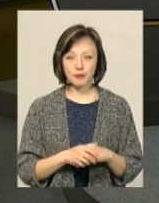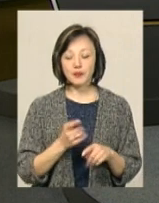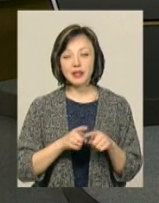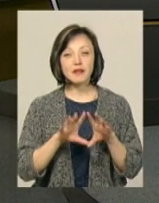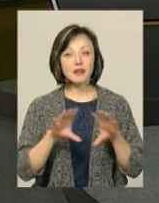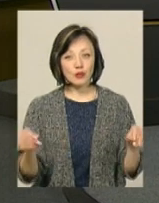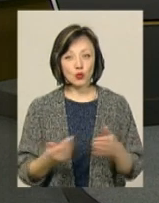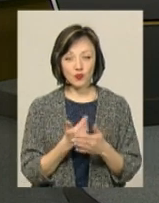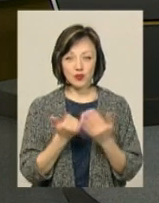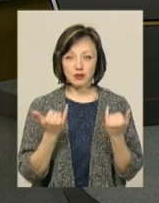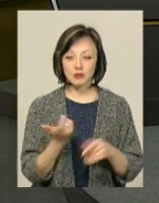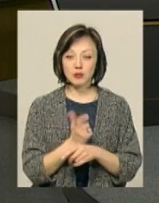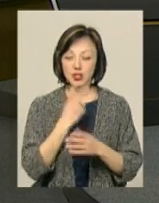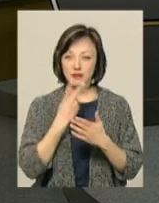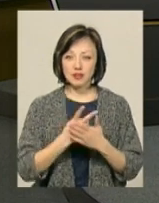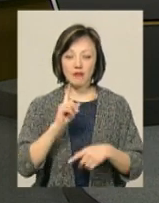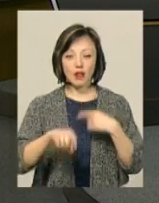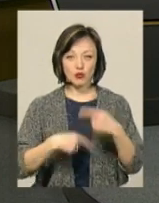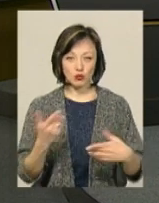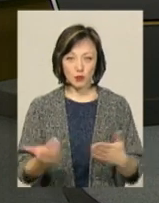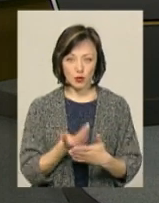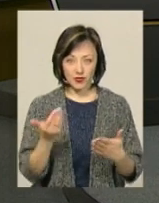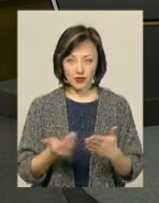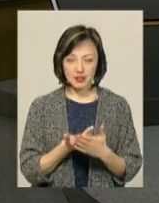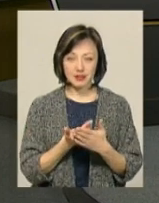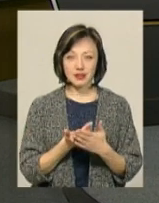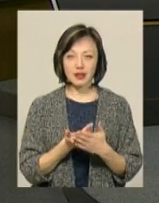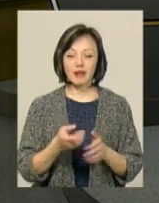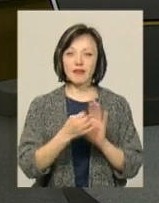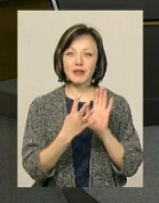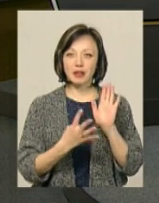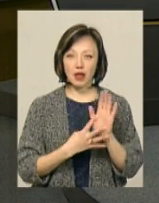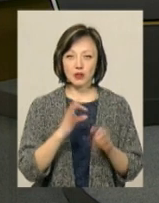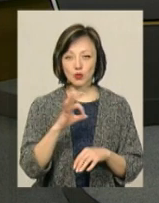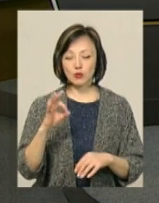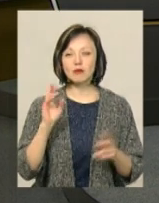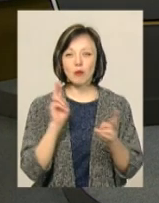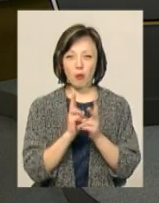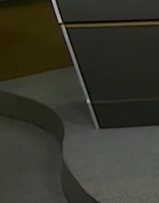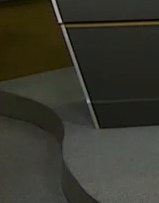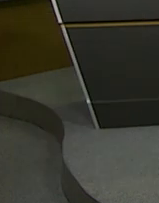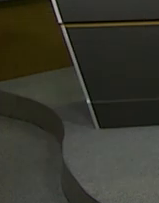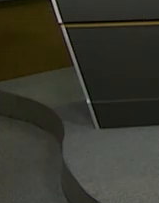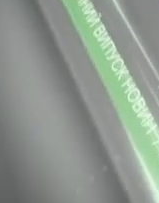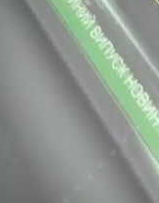Це всі новини на цю годину. Більше дивіться в нашому наступному інформаційному випуску о 19:00. Побачимось!